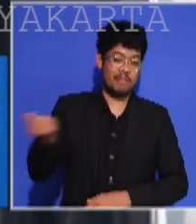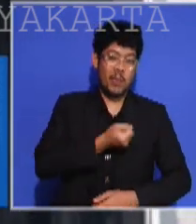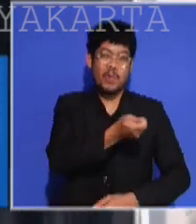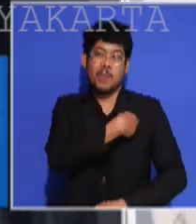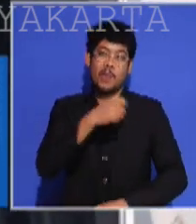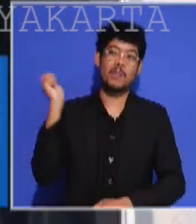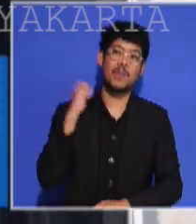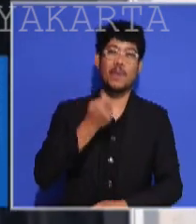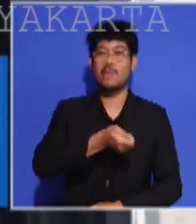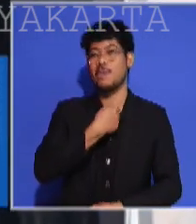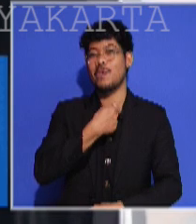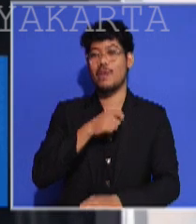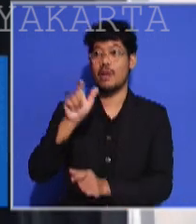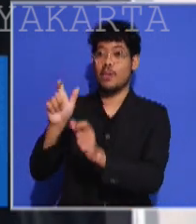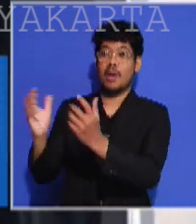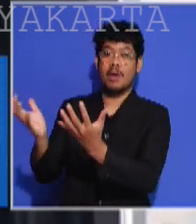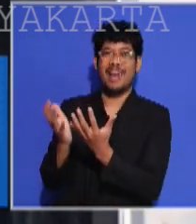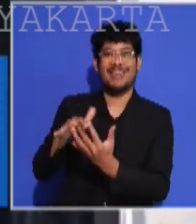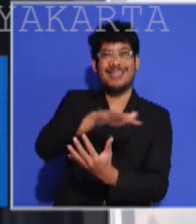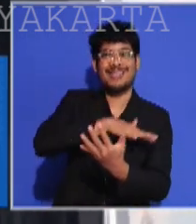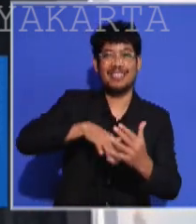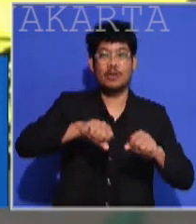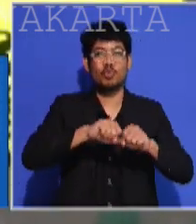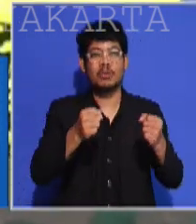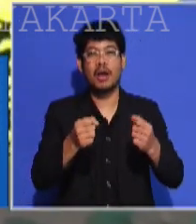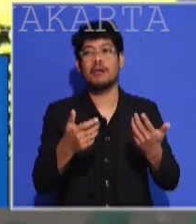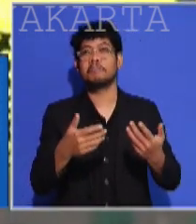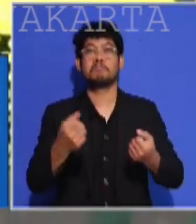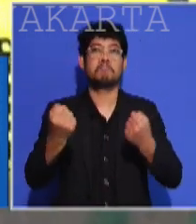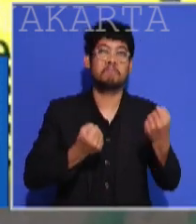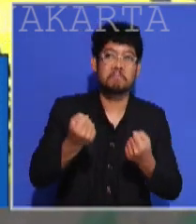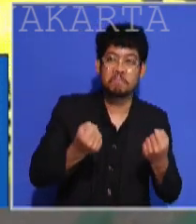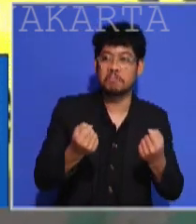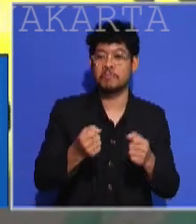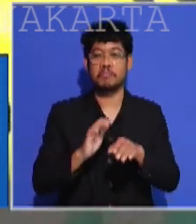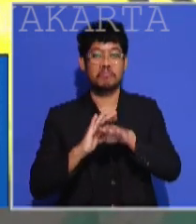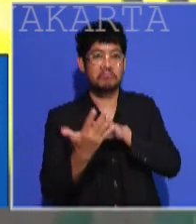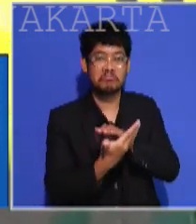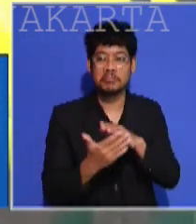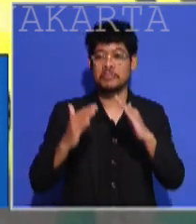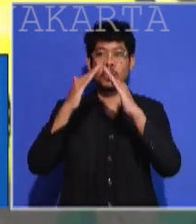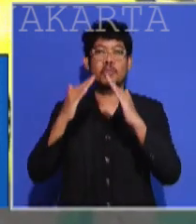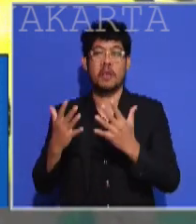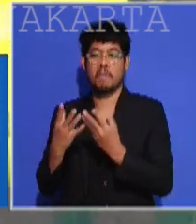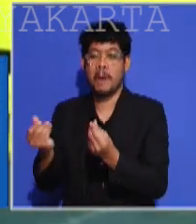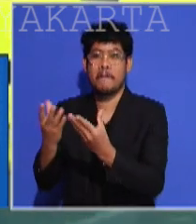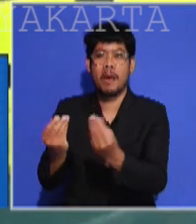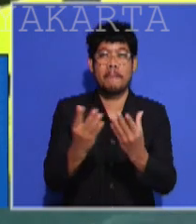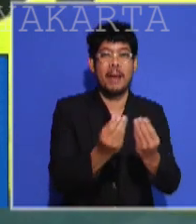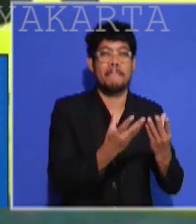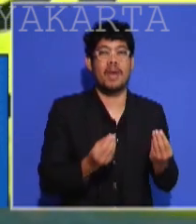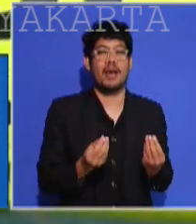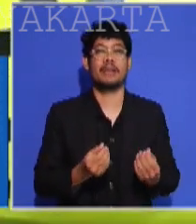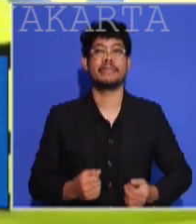tronton milik Suyono yang diparkir di garasi samping rumah sementara itu keporresa Magelang Kombes Pal Mustofa yang